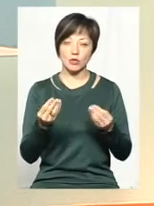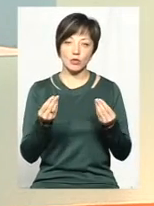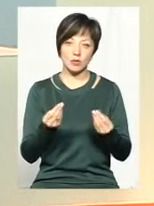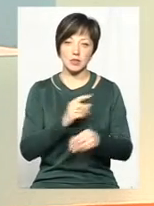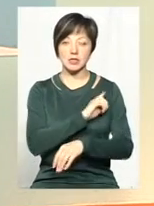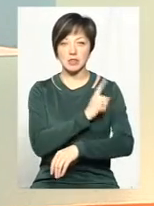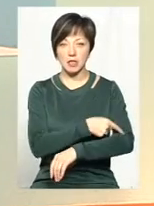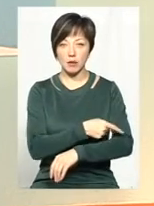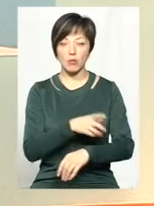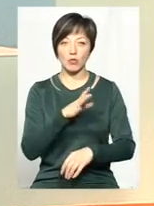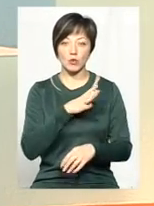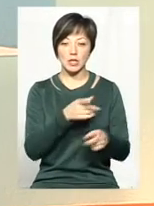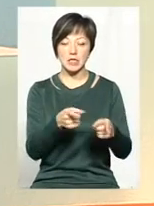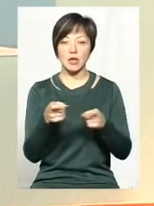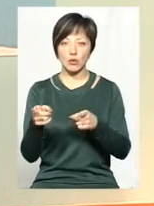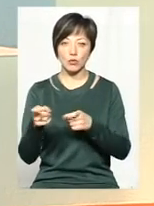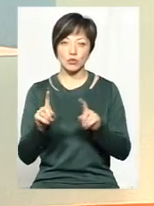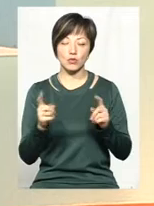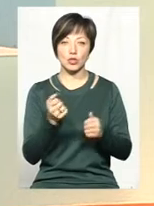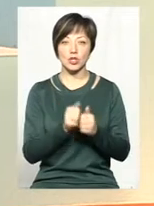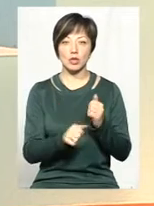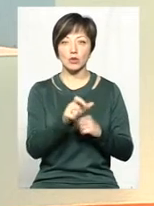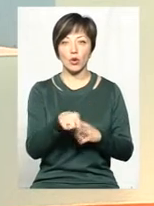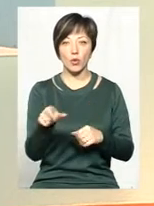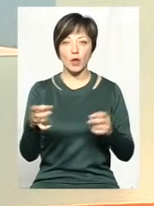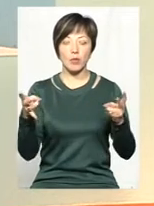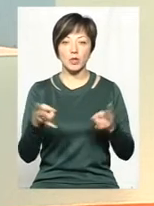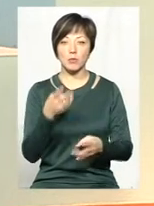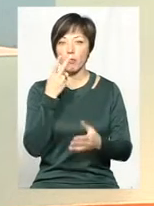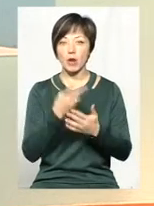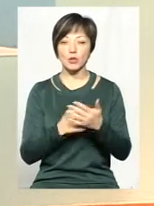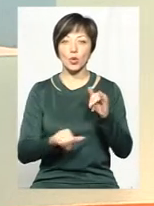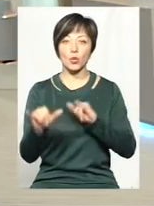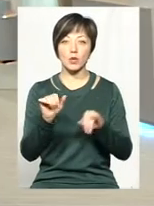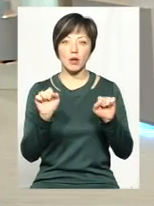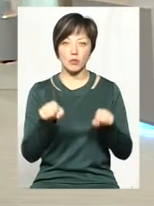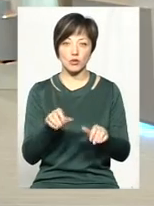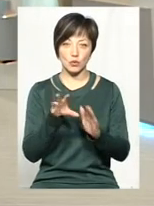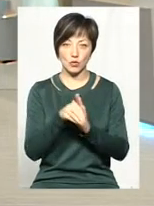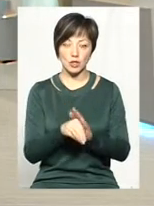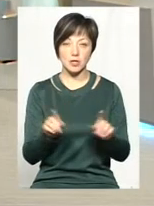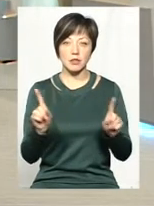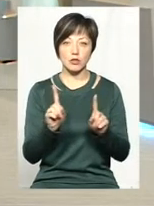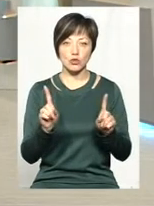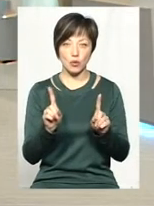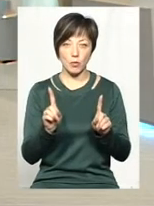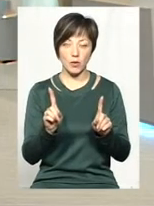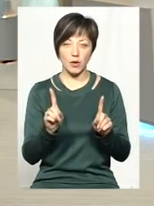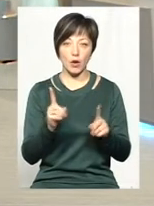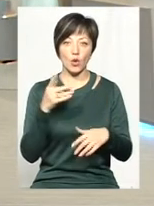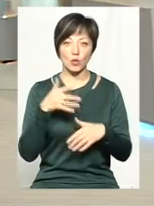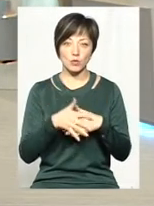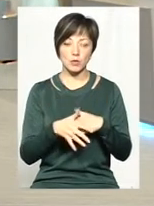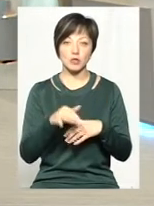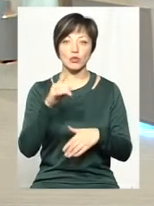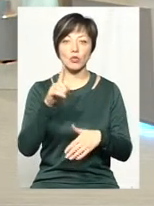своїми силами бути залученими. Дуже часто людям потрібно бачити, куди вони можуть долучитися, щоб розуміти, що